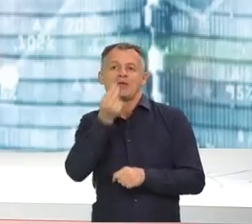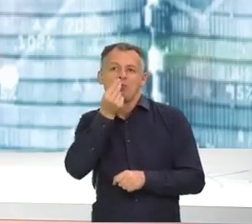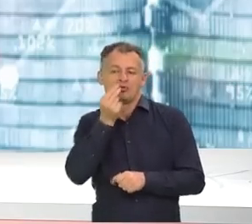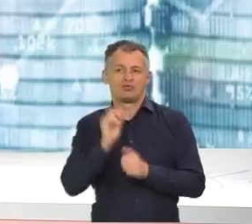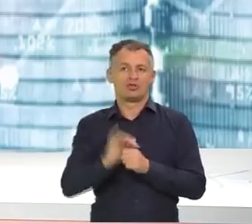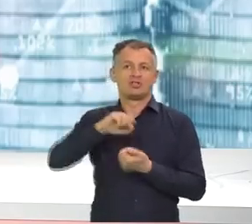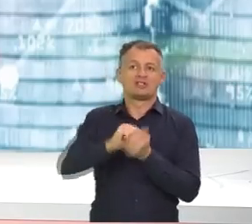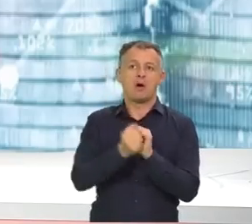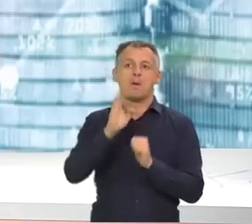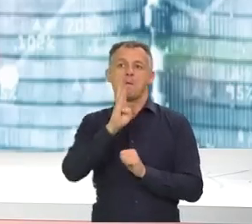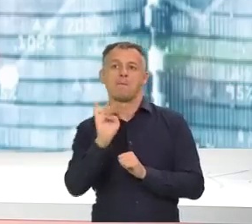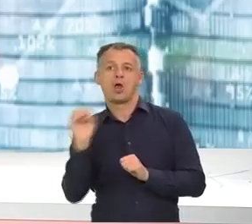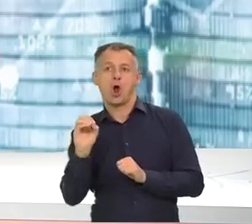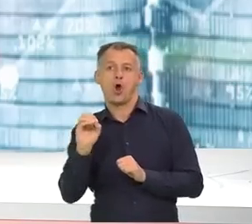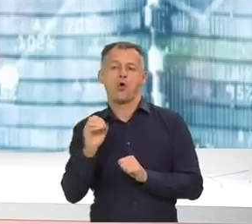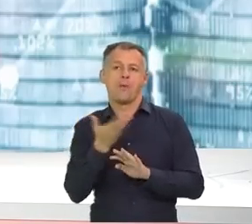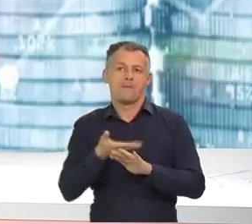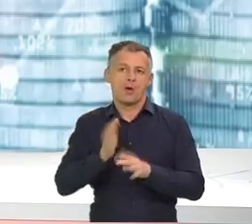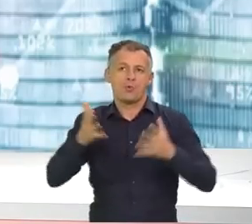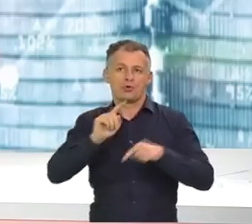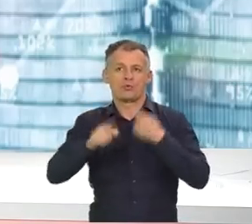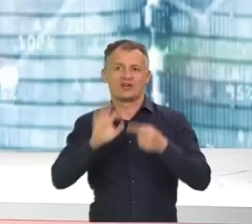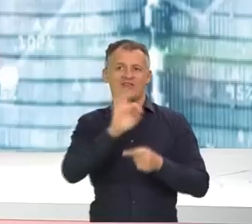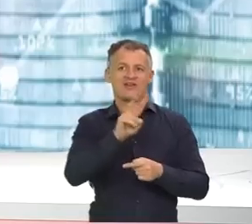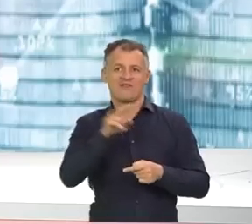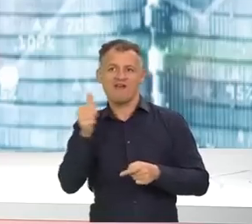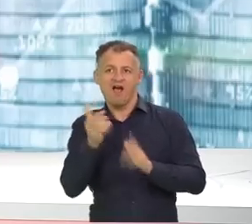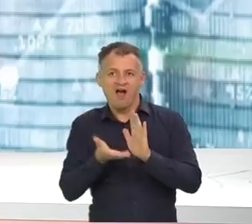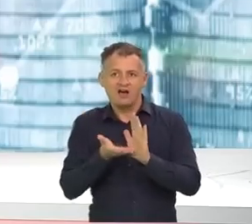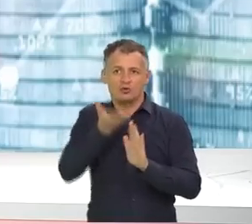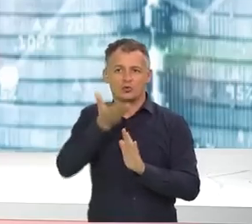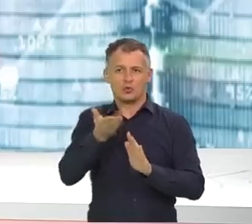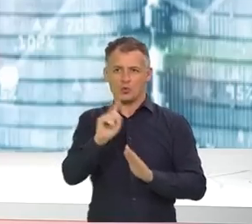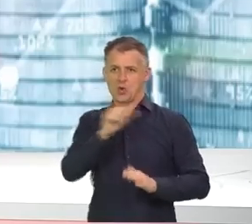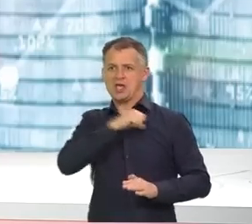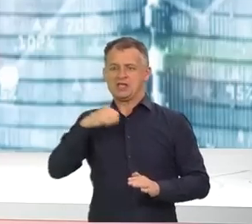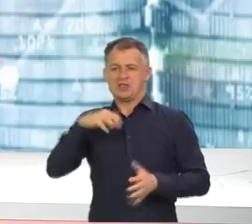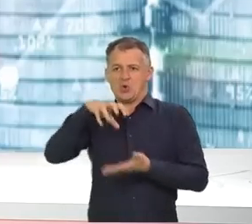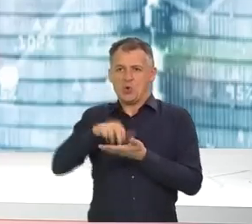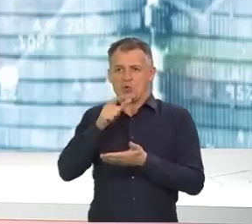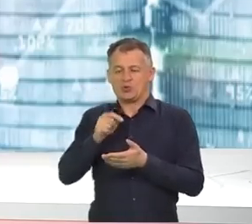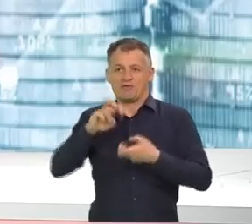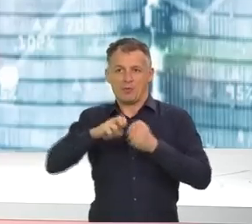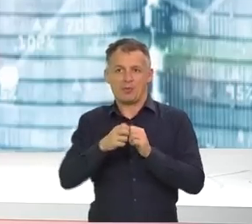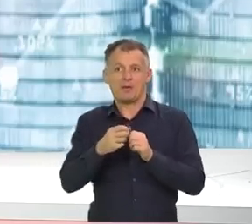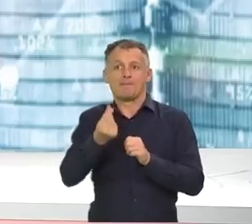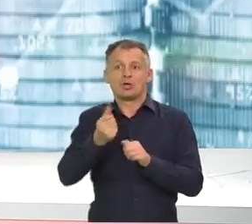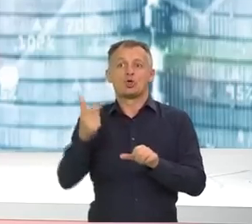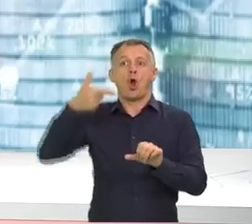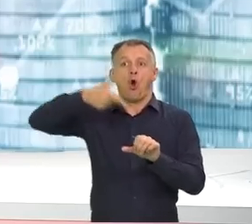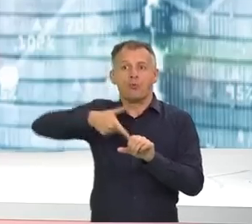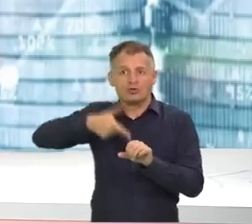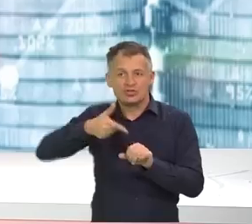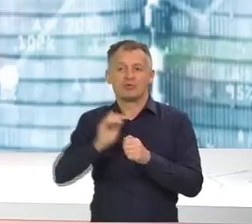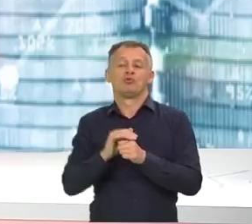sau bio vor costa mai mult după ce TVA-ul a crescut. Și nu e singurul segment care va fi afectat. Prețul combustibilului crește de la o zi la